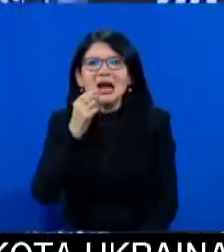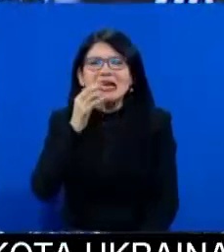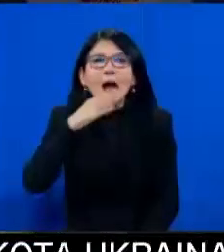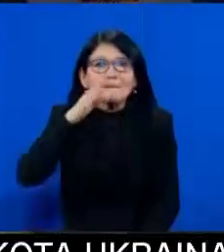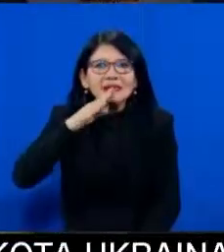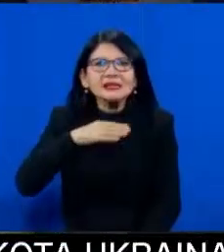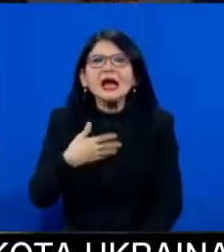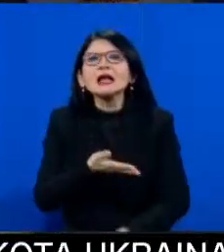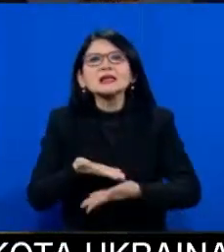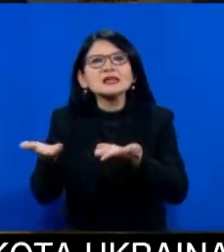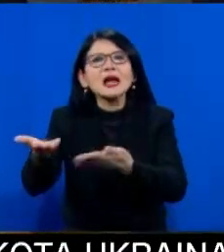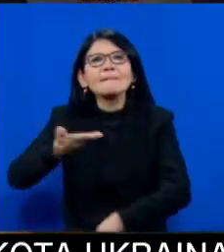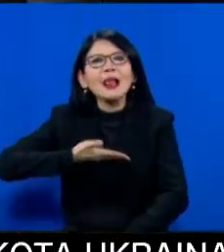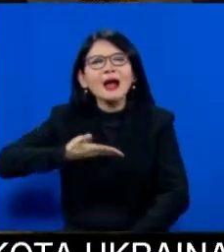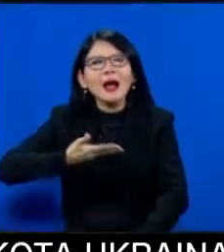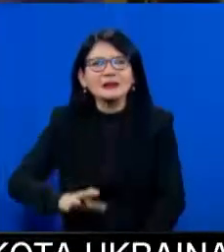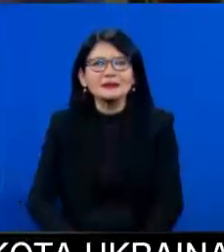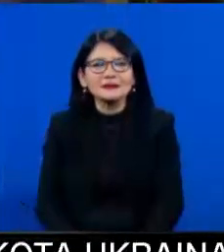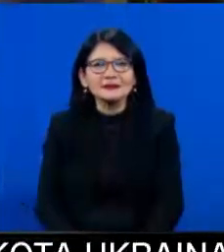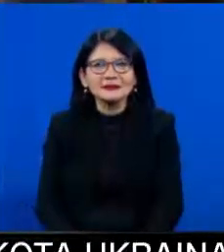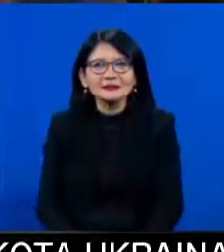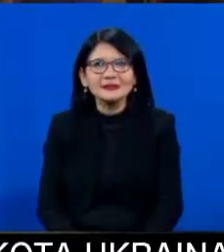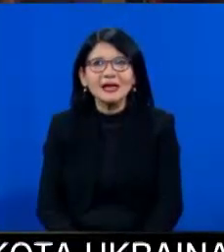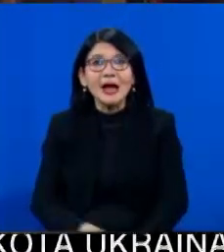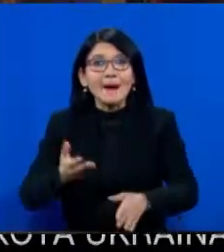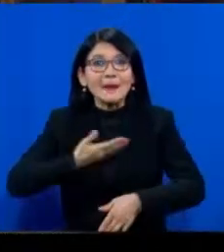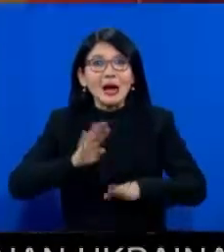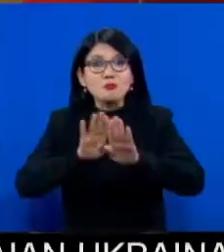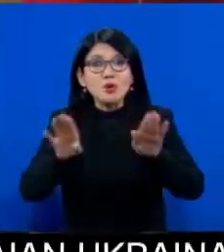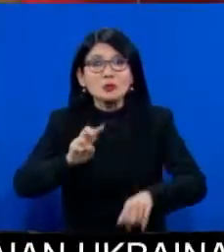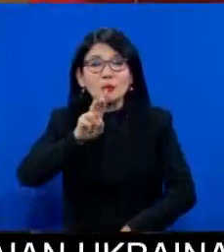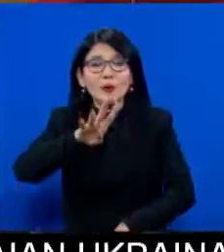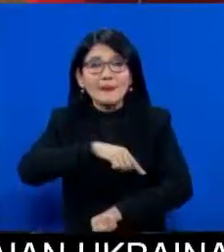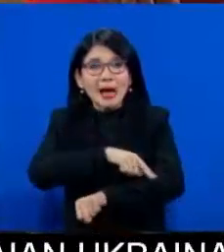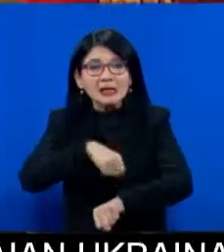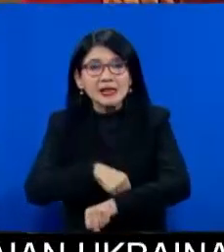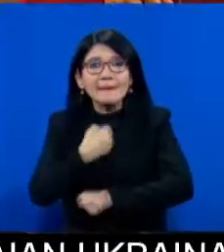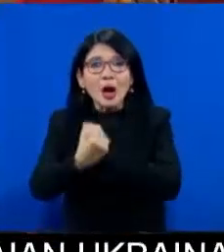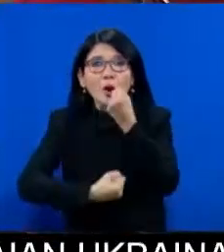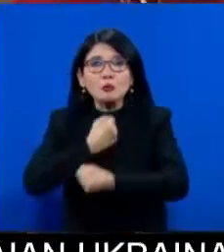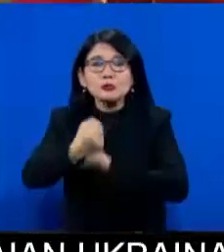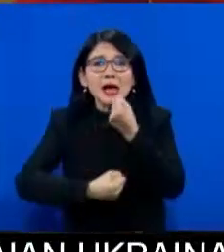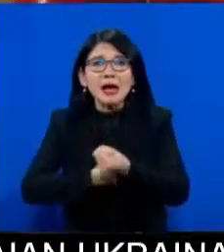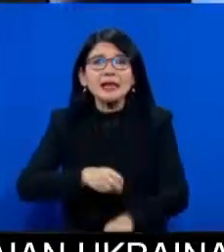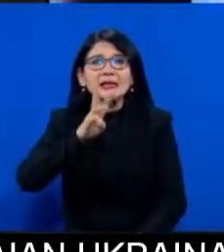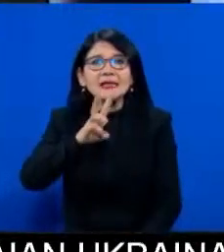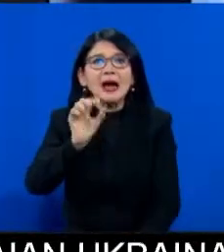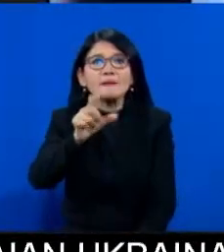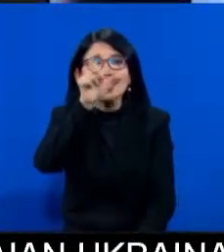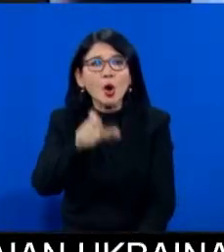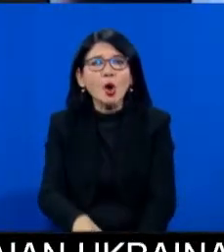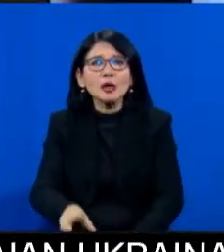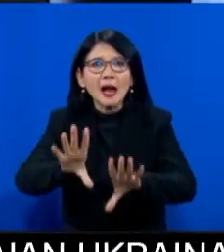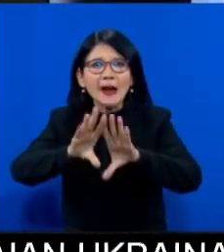kita request. Meski terlihat banyak pelanggan dan buka 24 jam, usaha yang mempekerjakan 30 karyawan ini pun